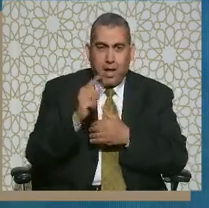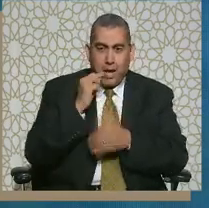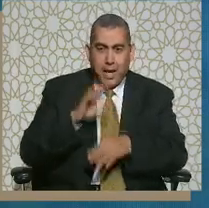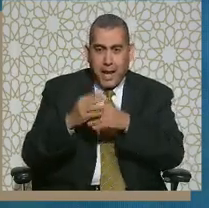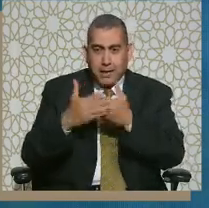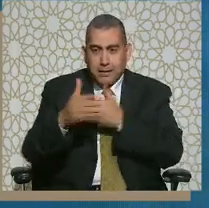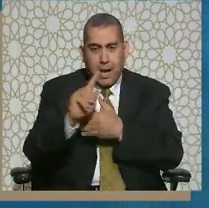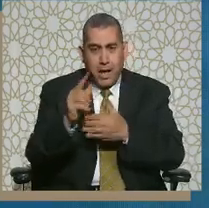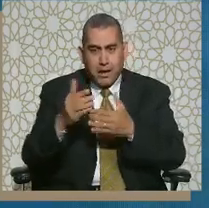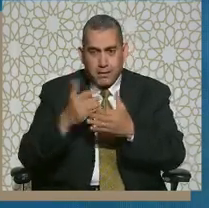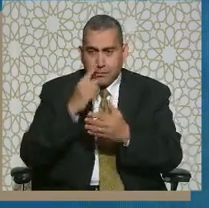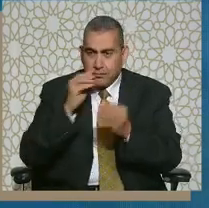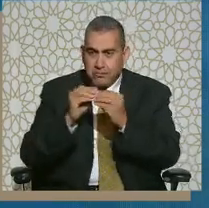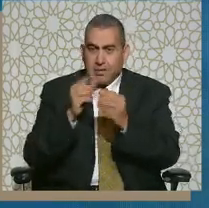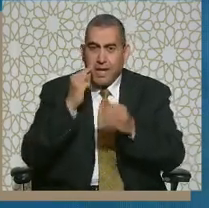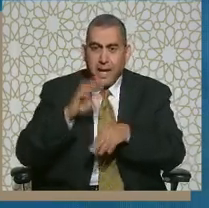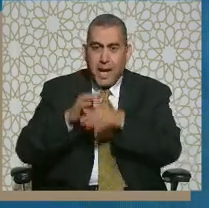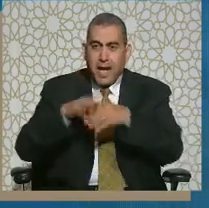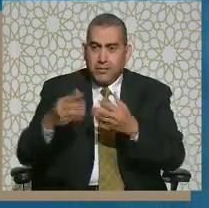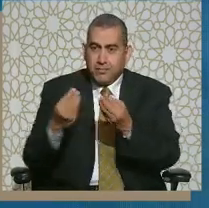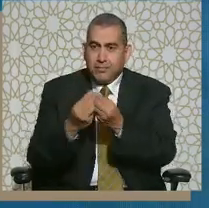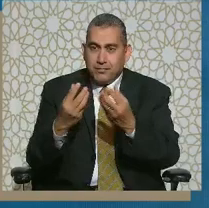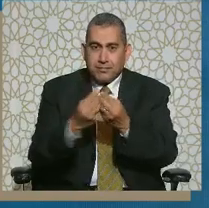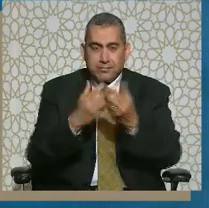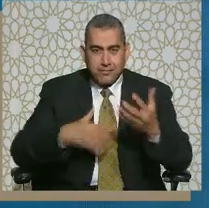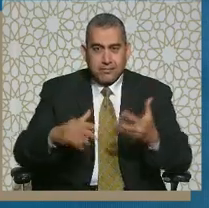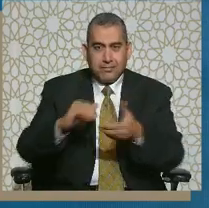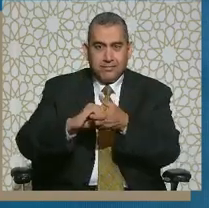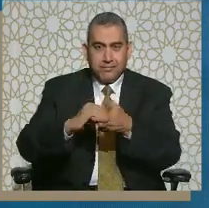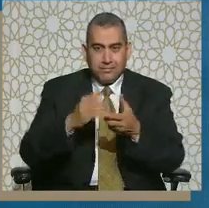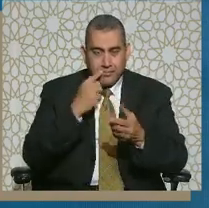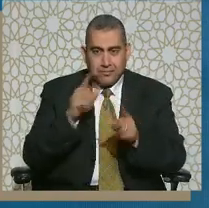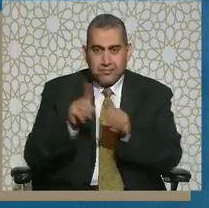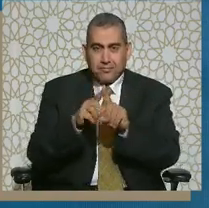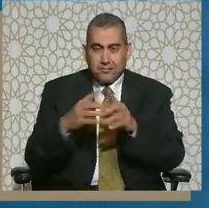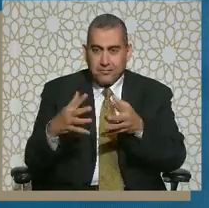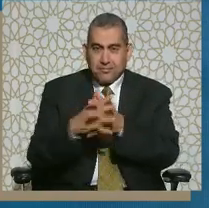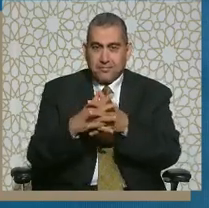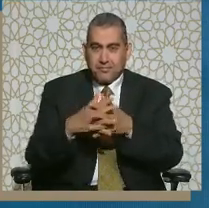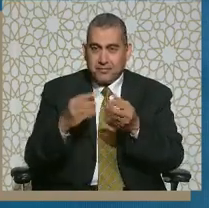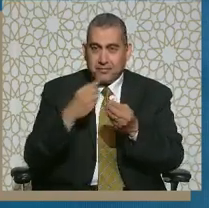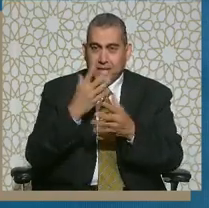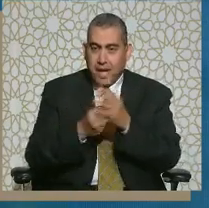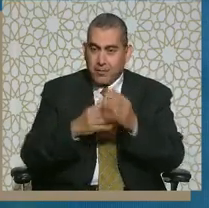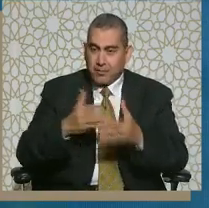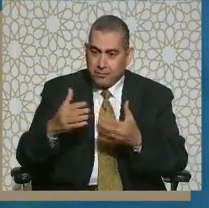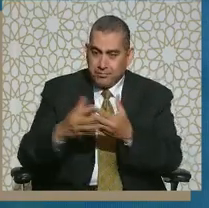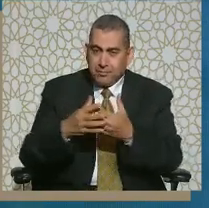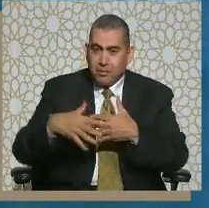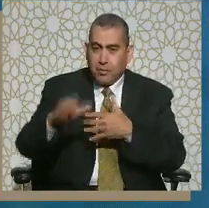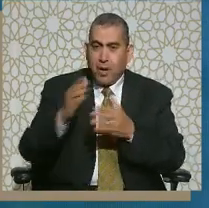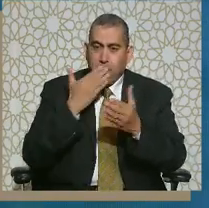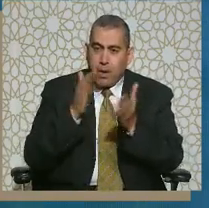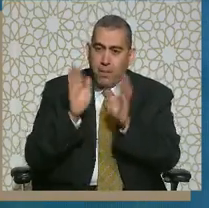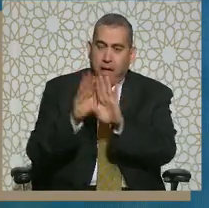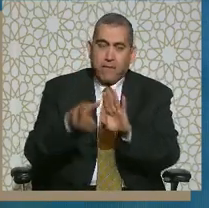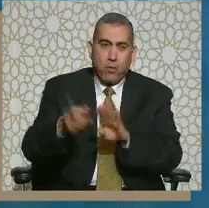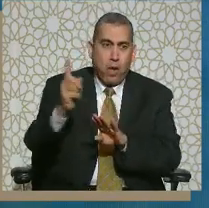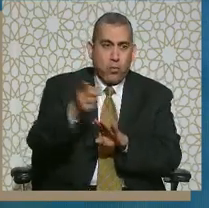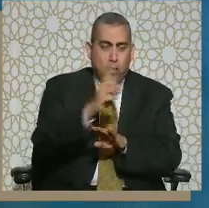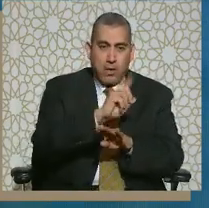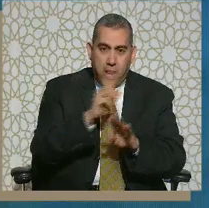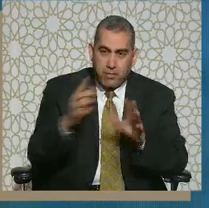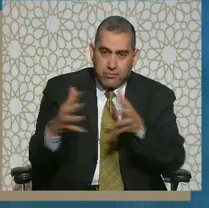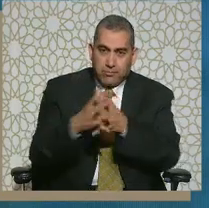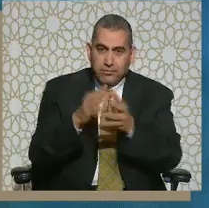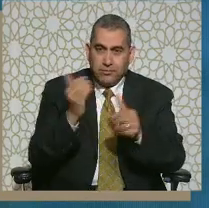انسوا الناس واقتنوا بالناس اتنس باولادكم ما تسيبو اولادكم قافلين الابواب على نفسهم ما